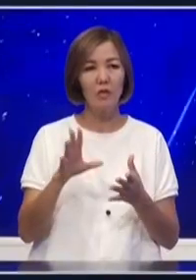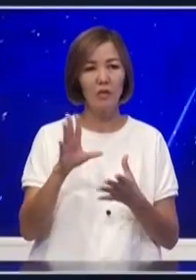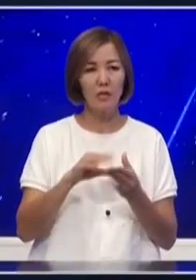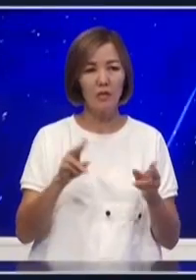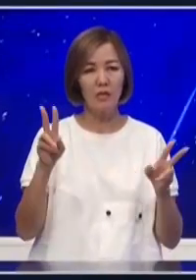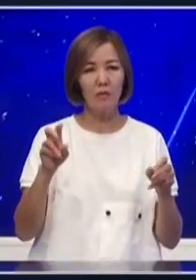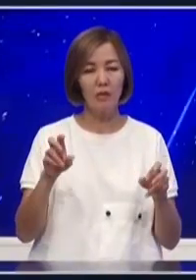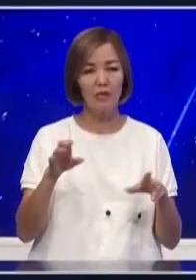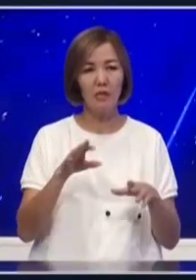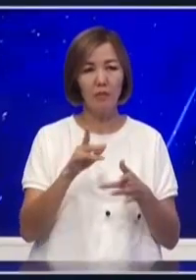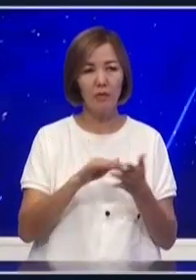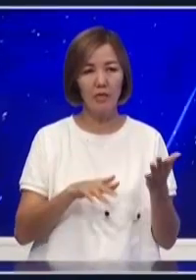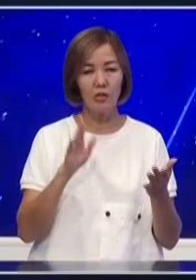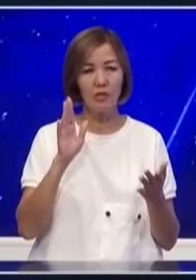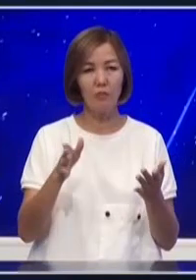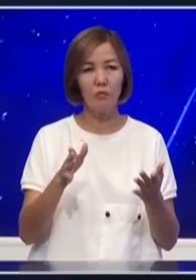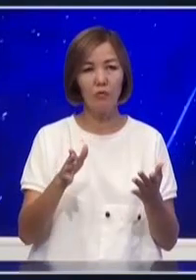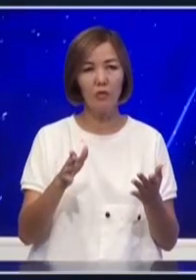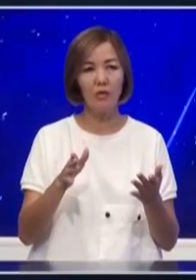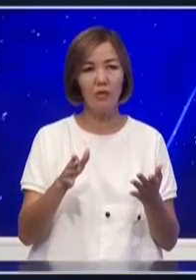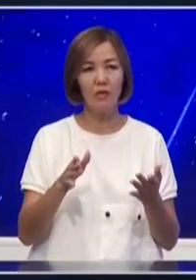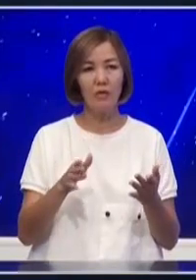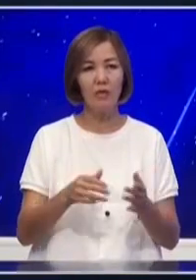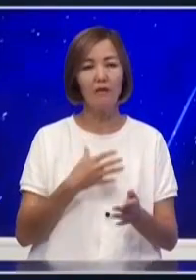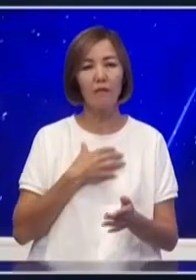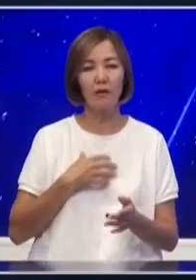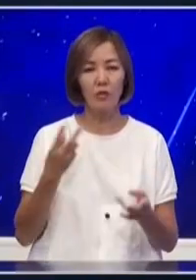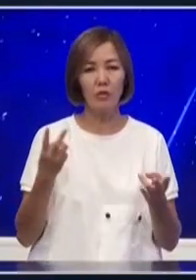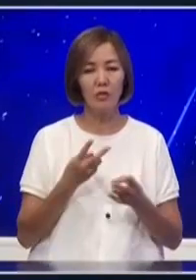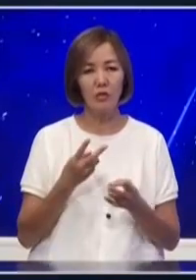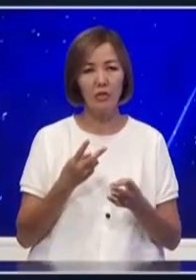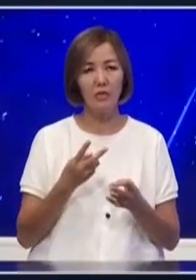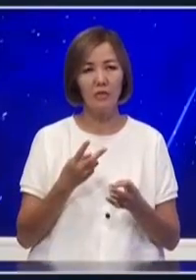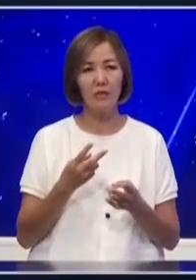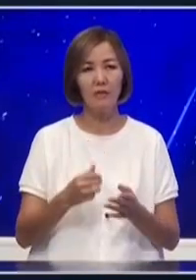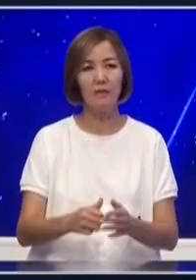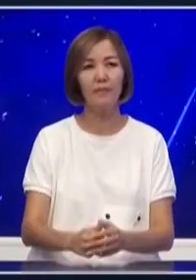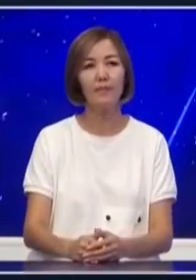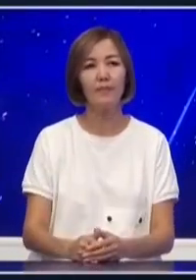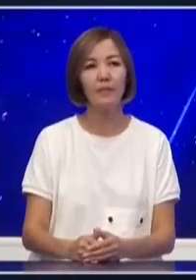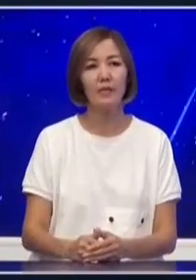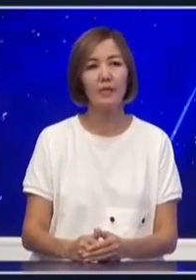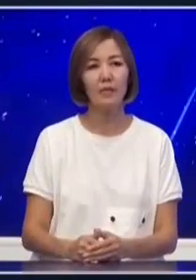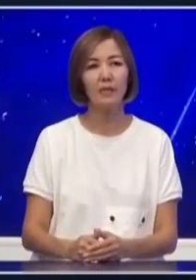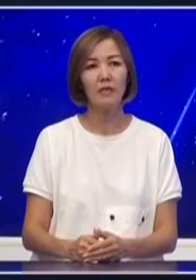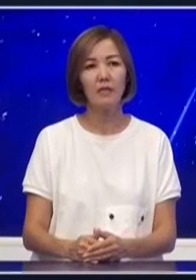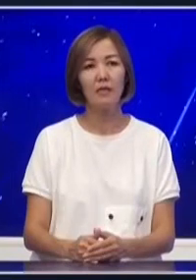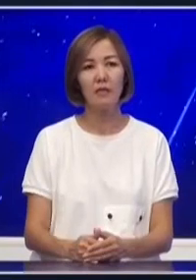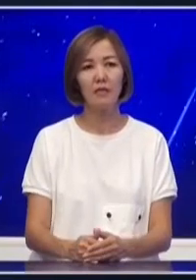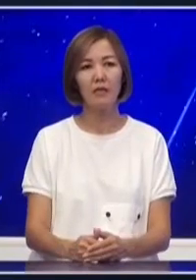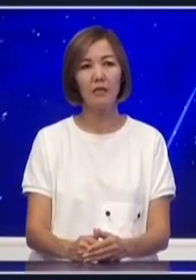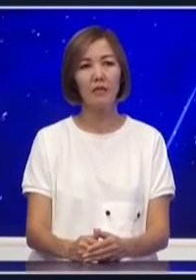такие тематики, потому что у нас, как бы, мы понимаем, что это важно сейчас — взаимодействие между госорганами и СМИ.